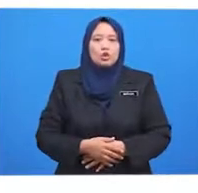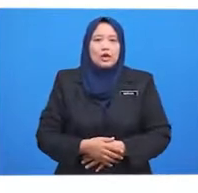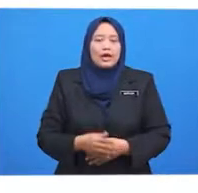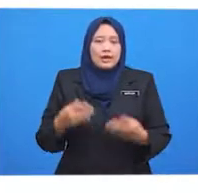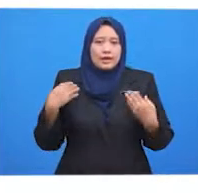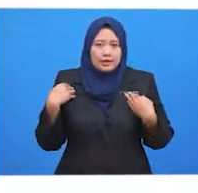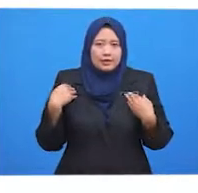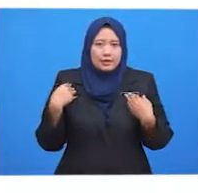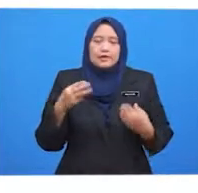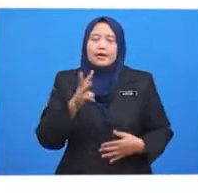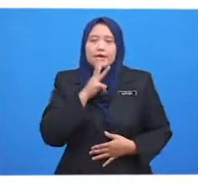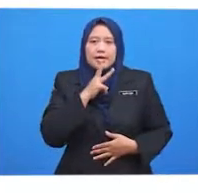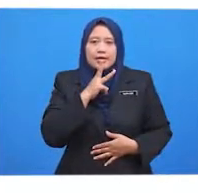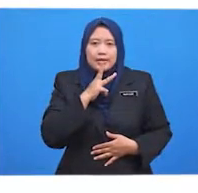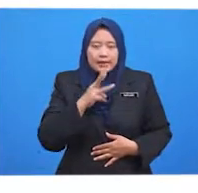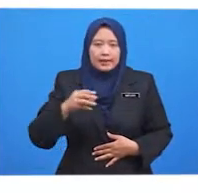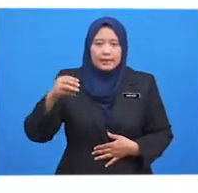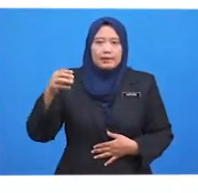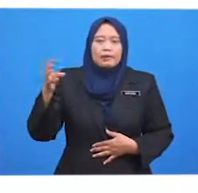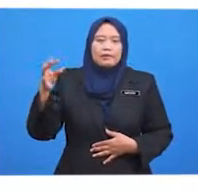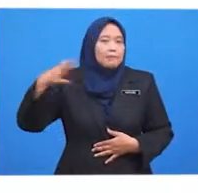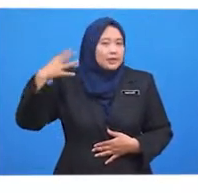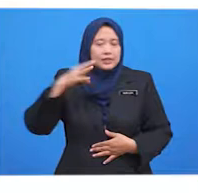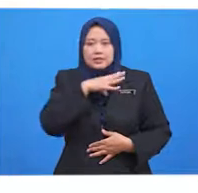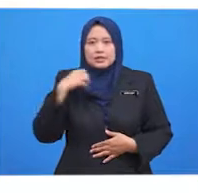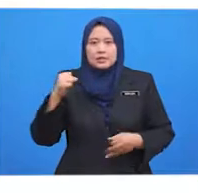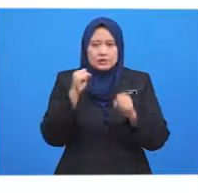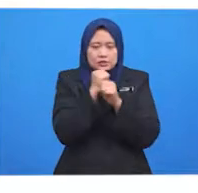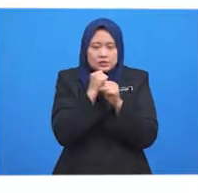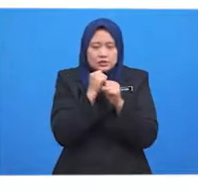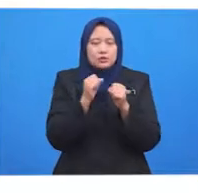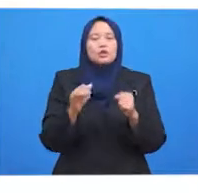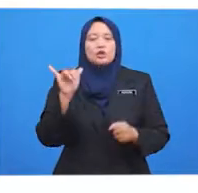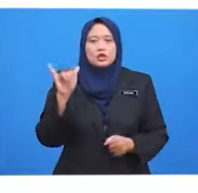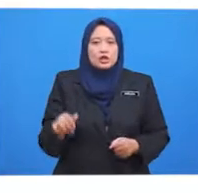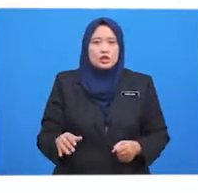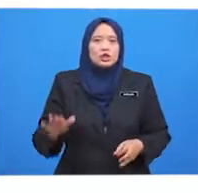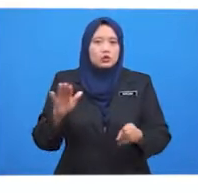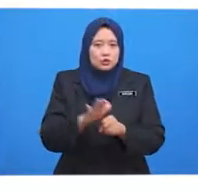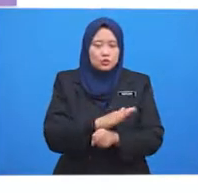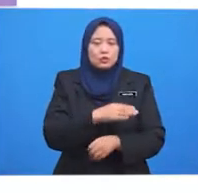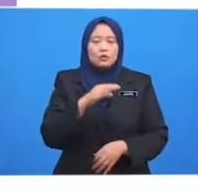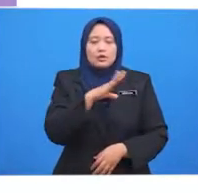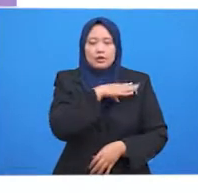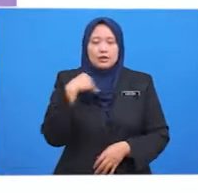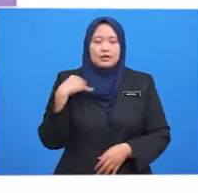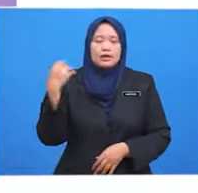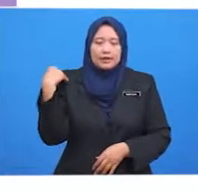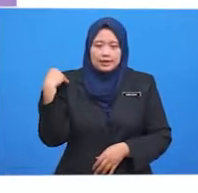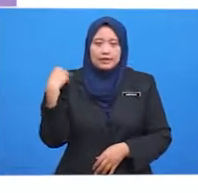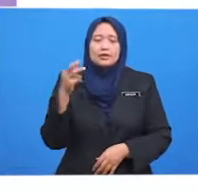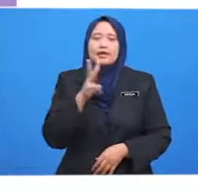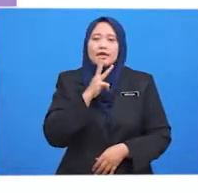panas dan sejuk yang cukup serta mempunyai kemudahan air minuman. Bilik